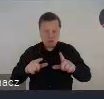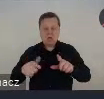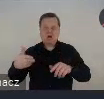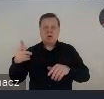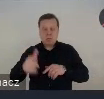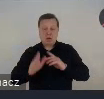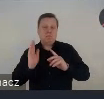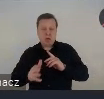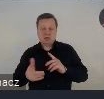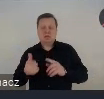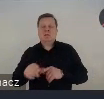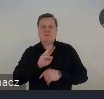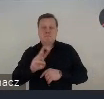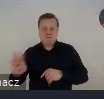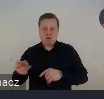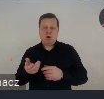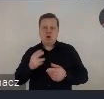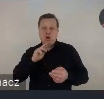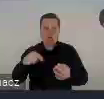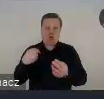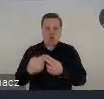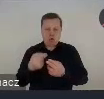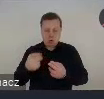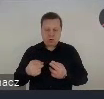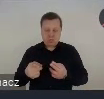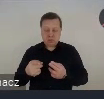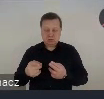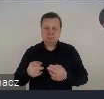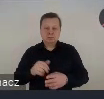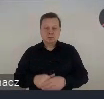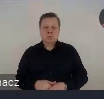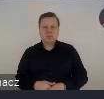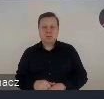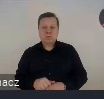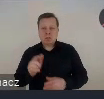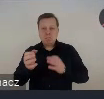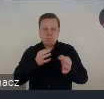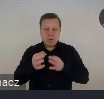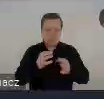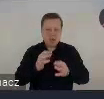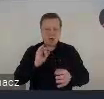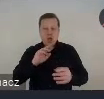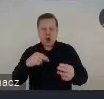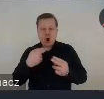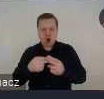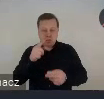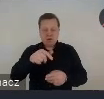umieszczone na naszej stronie internetowej w zakładce z pytaniami i